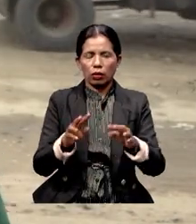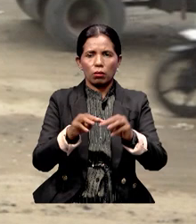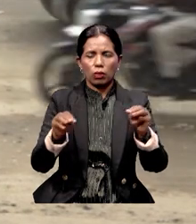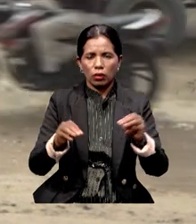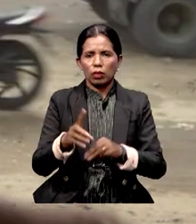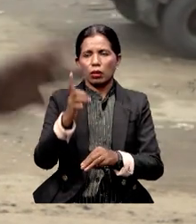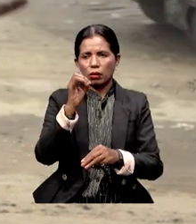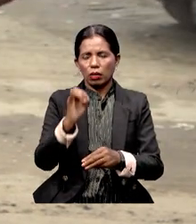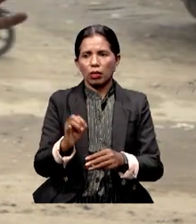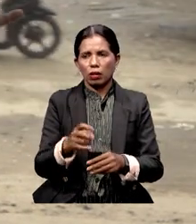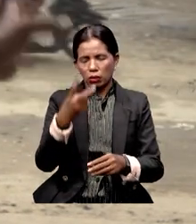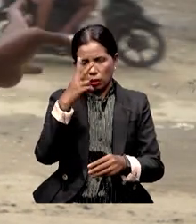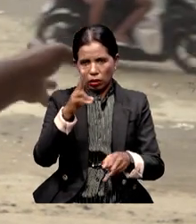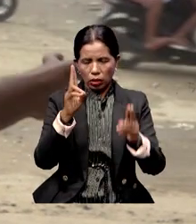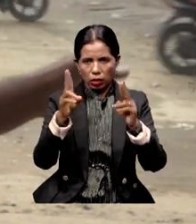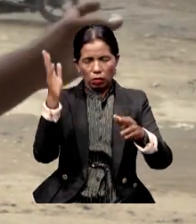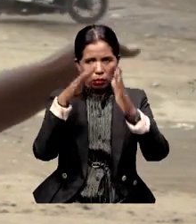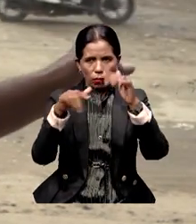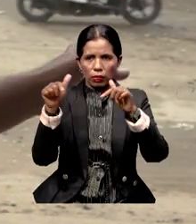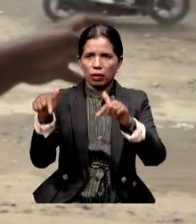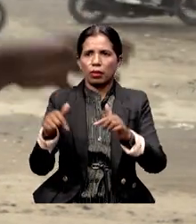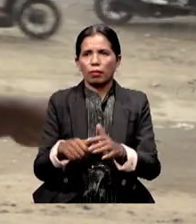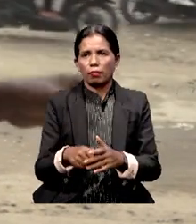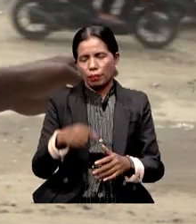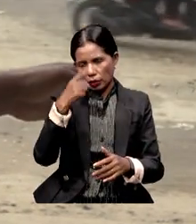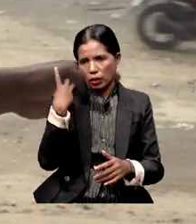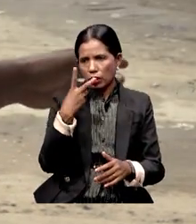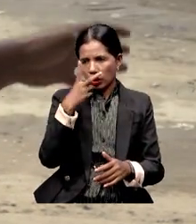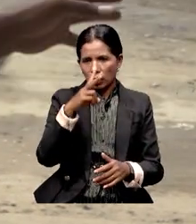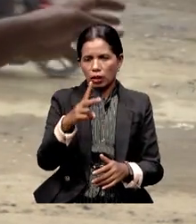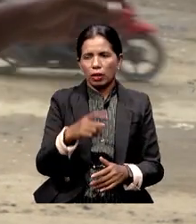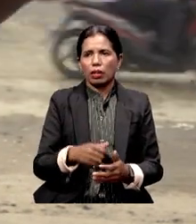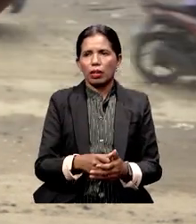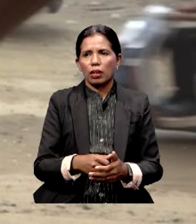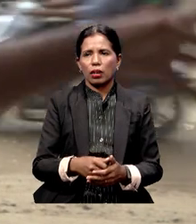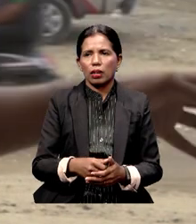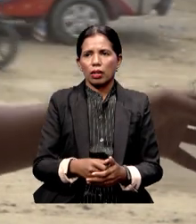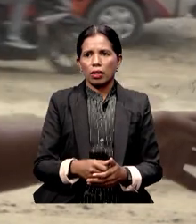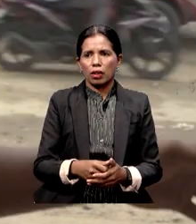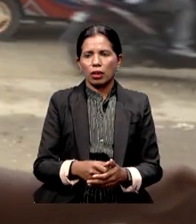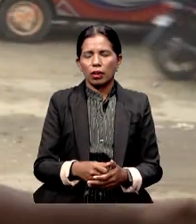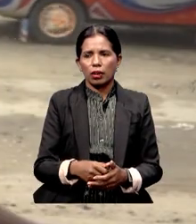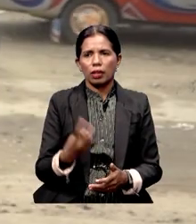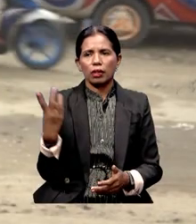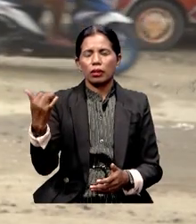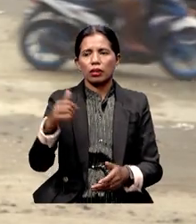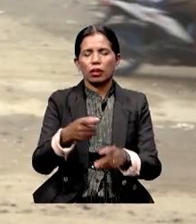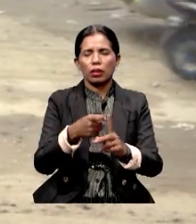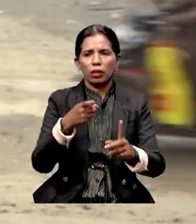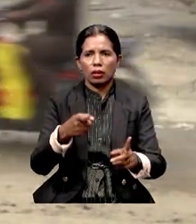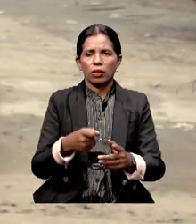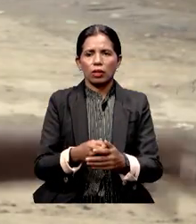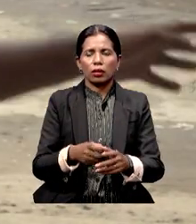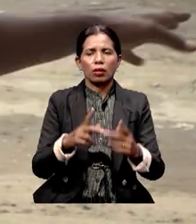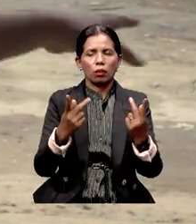Dili atu hari lalai problema dan tambah itare ti dalam barak rai rahun tu mai sira husi